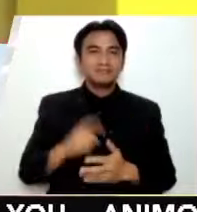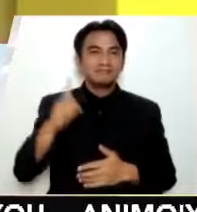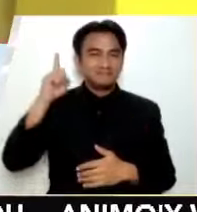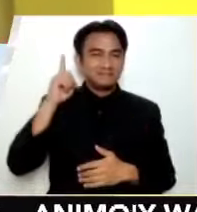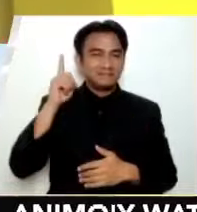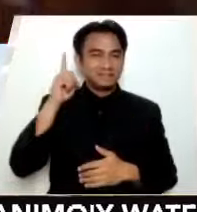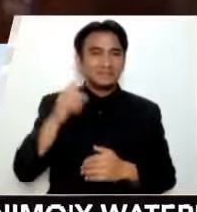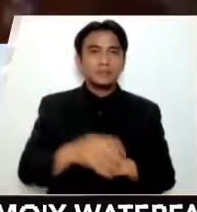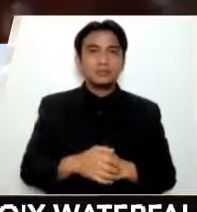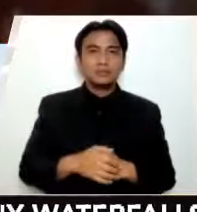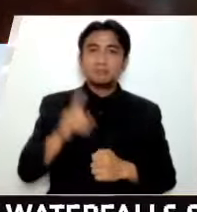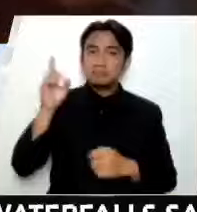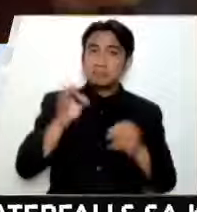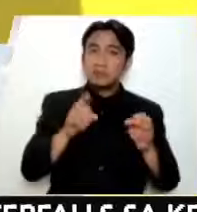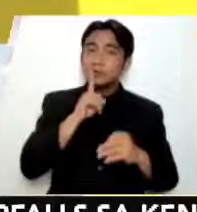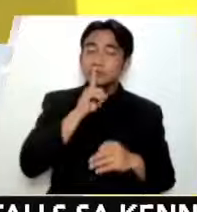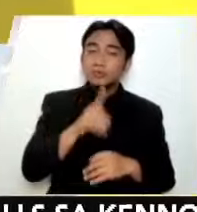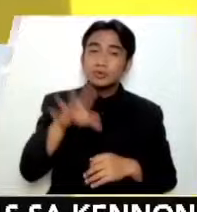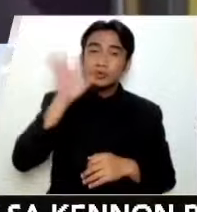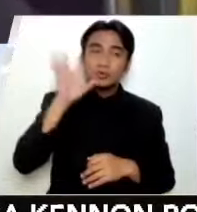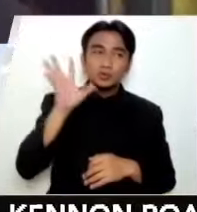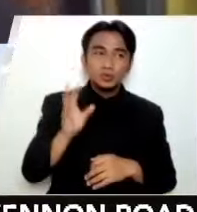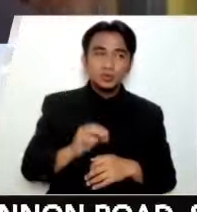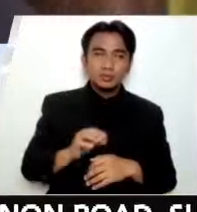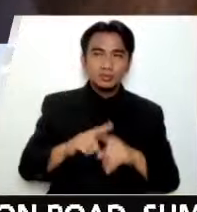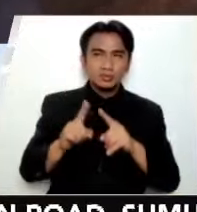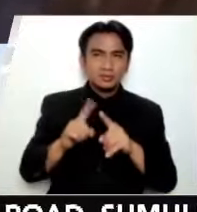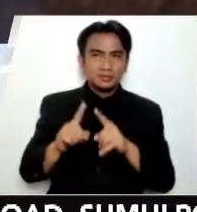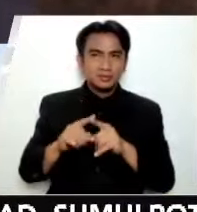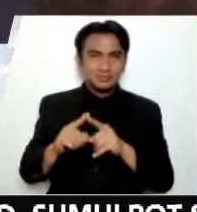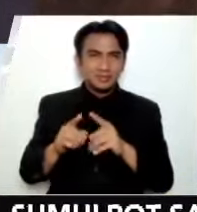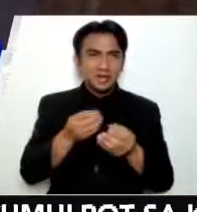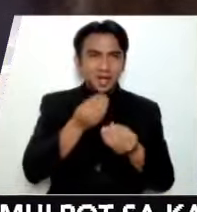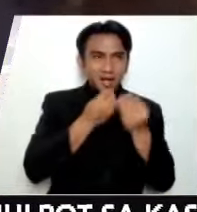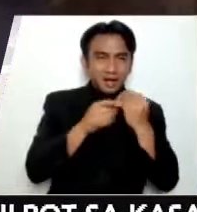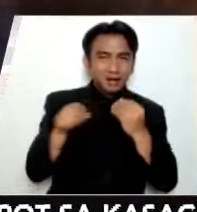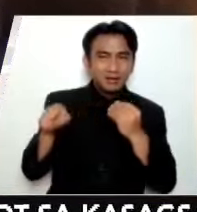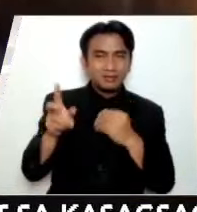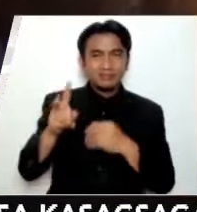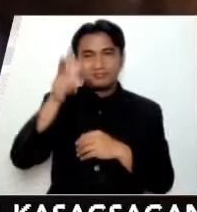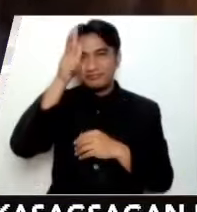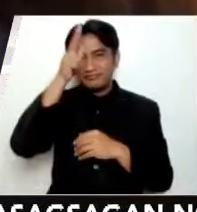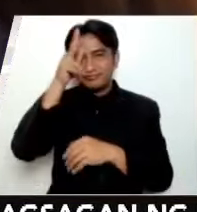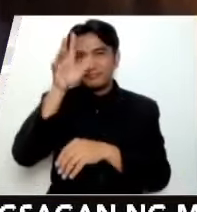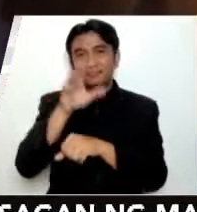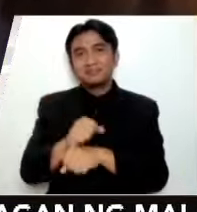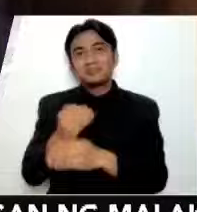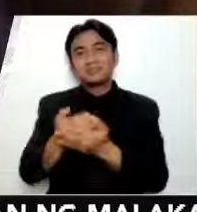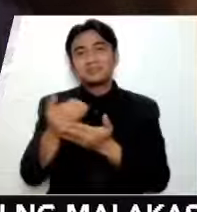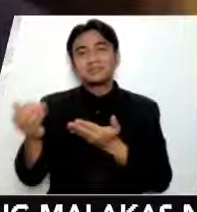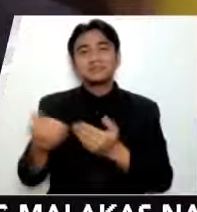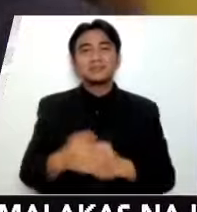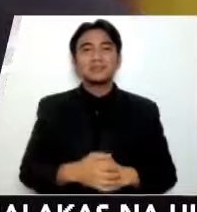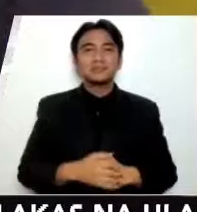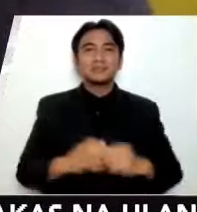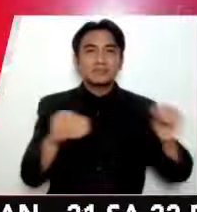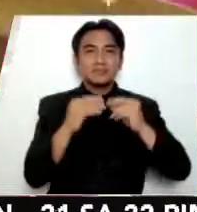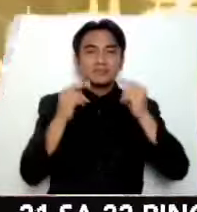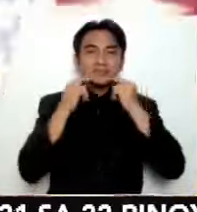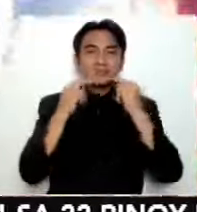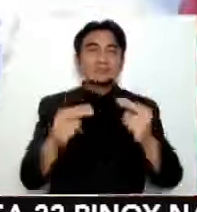style. Naiiba sa mga ibang manok na nakakain ko. Napakasarap. Katrina Son, nagbabalita para sa GMA Integrated